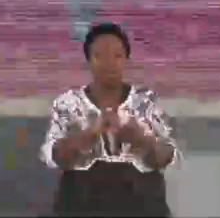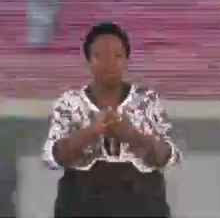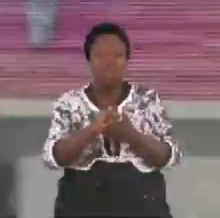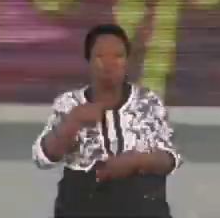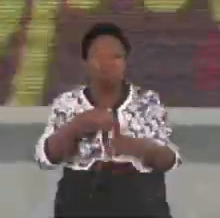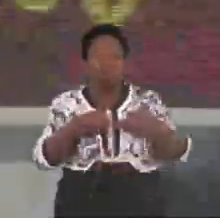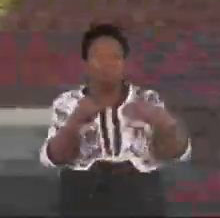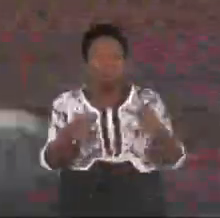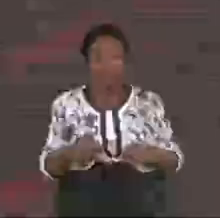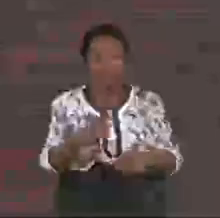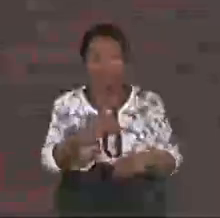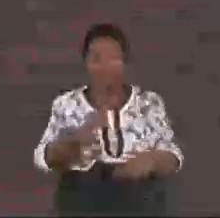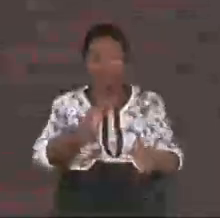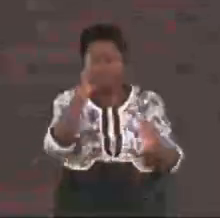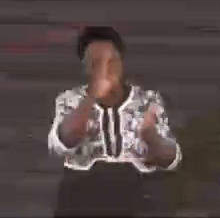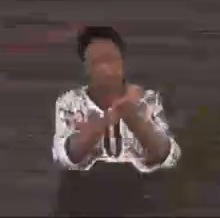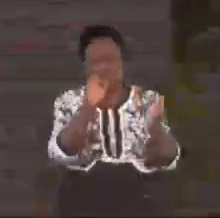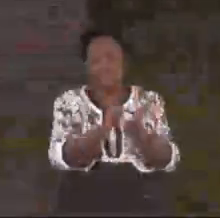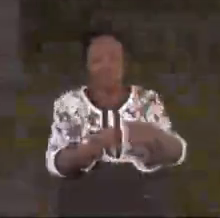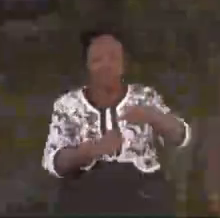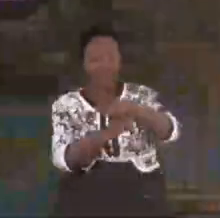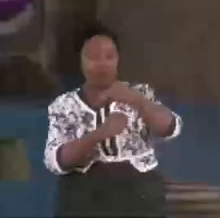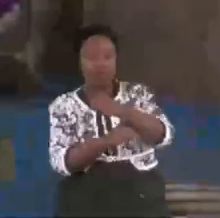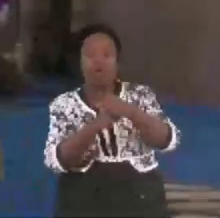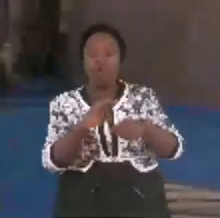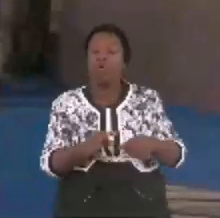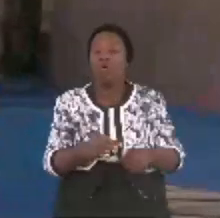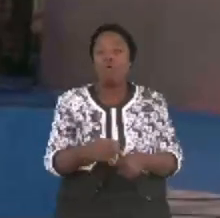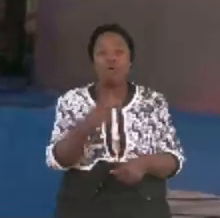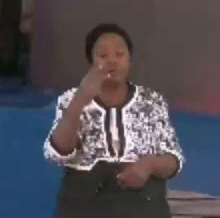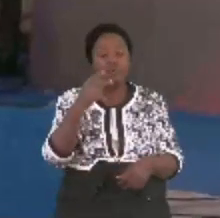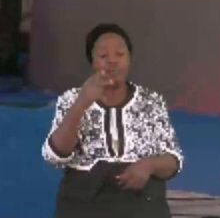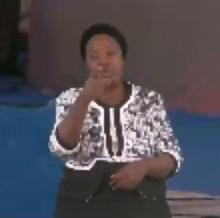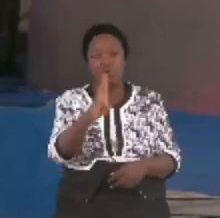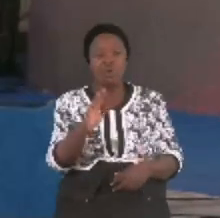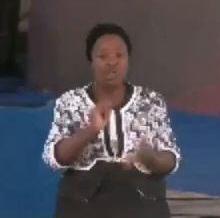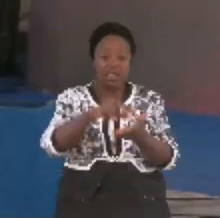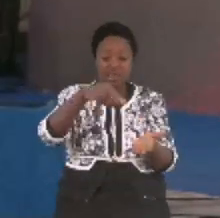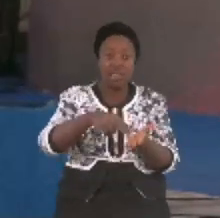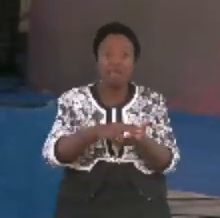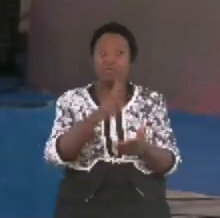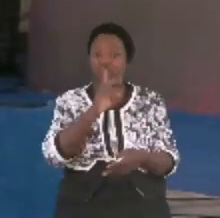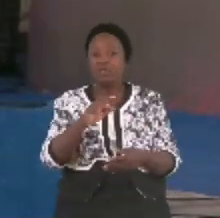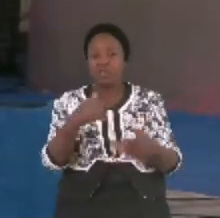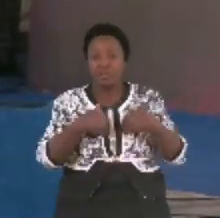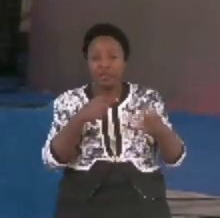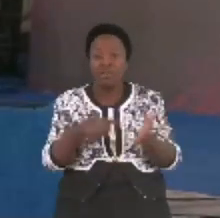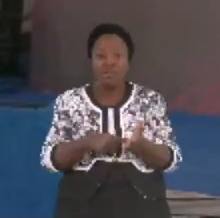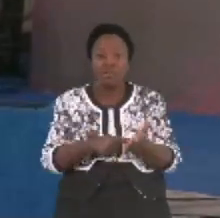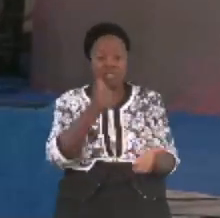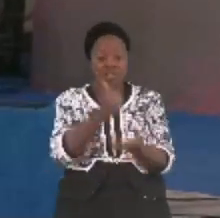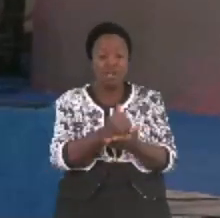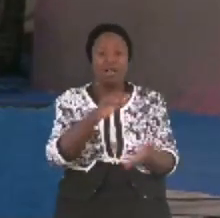sommes venus. Je crois que ce fondement de Dieu qui demeure ferme, ayant